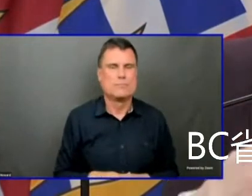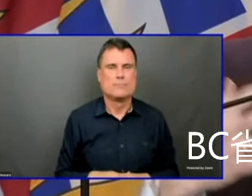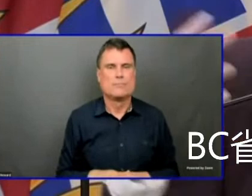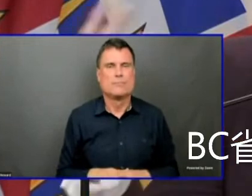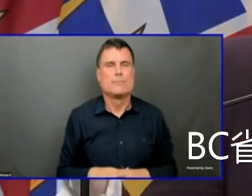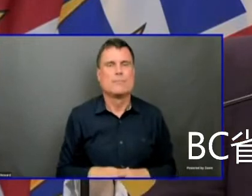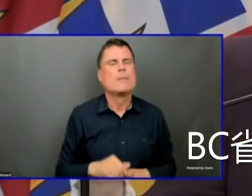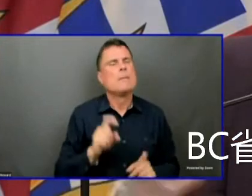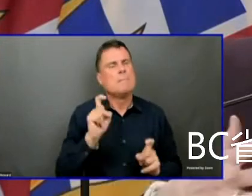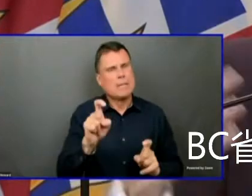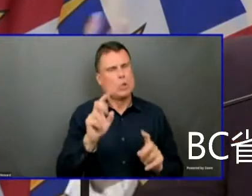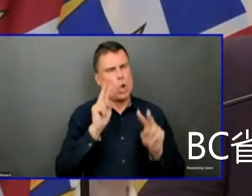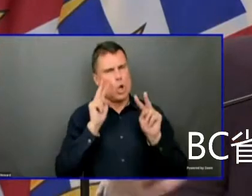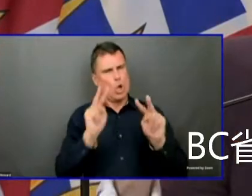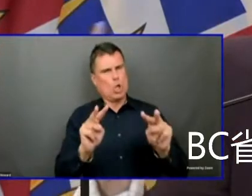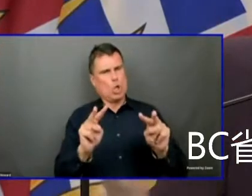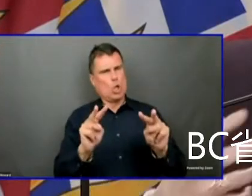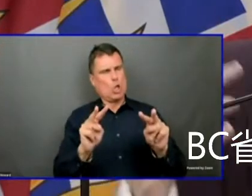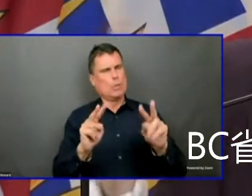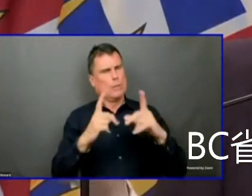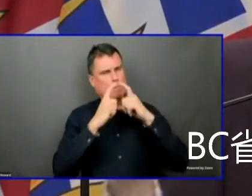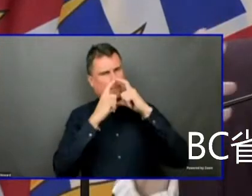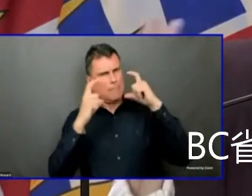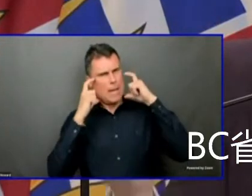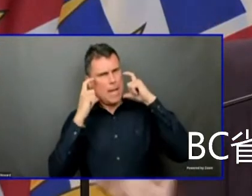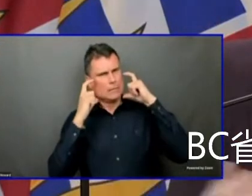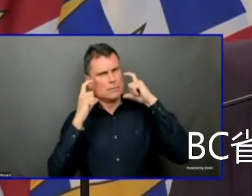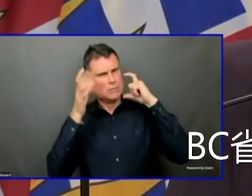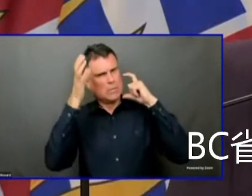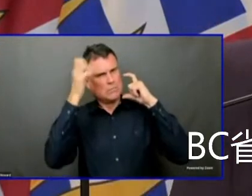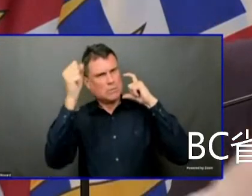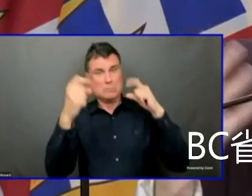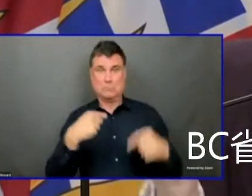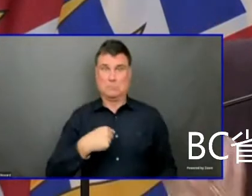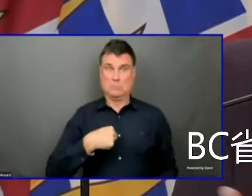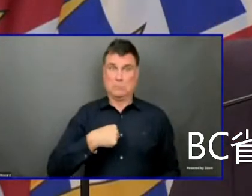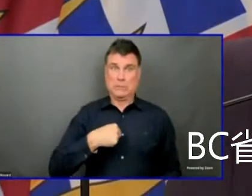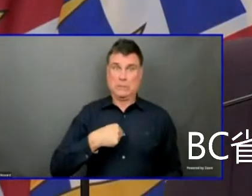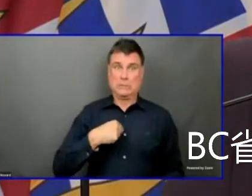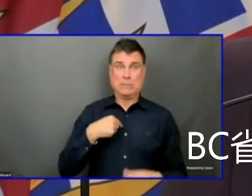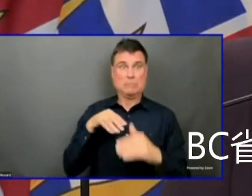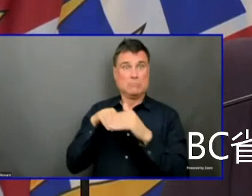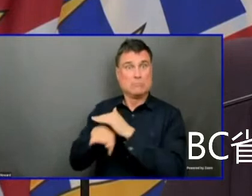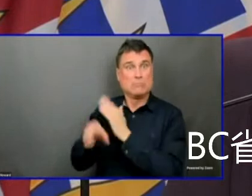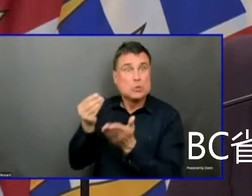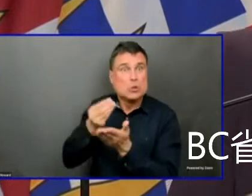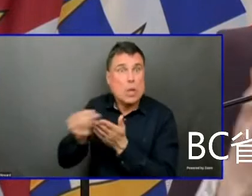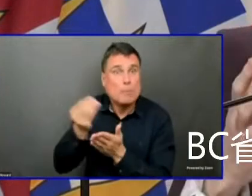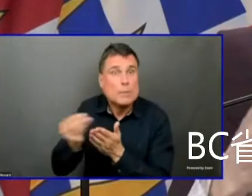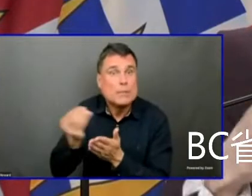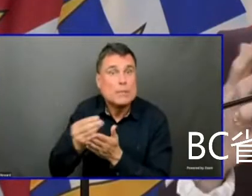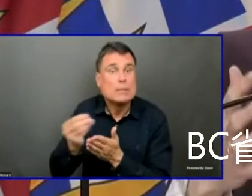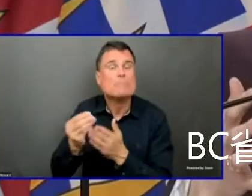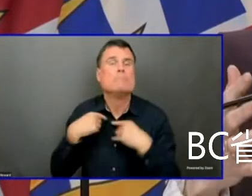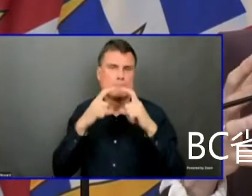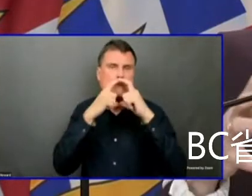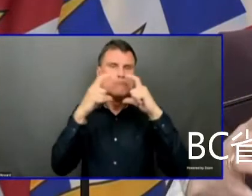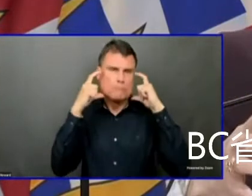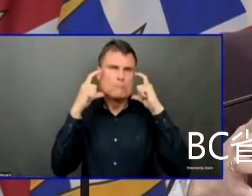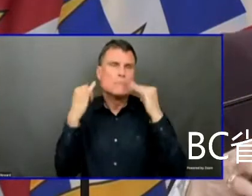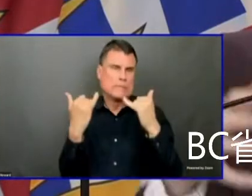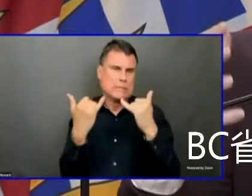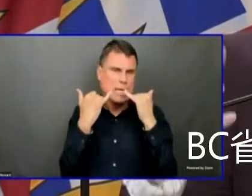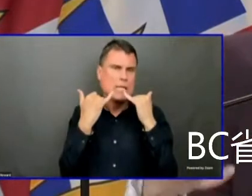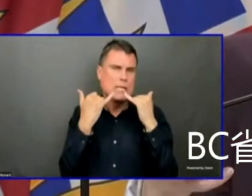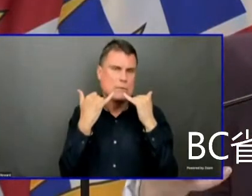外这个传染的风险很少，特别是就算有人走过去或者遇面所以这个室外戴口